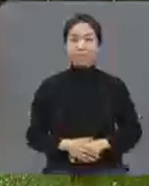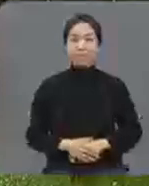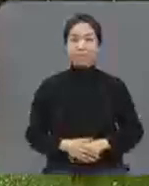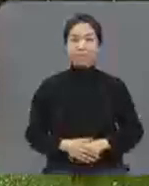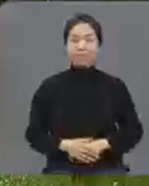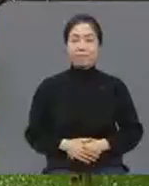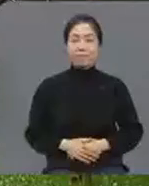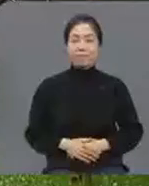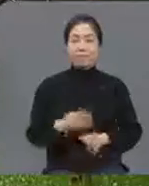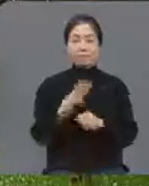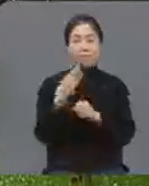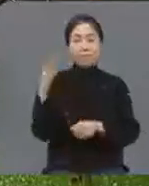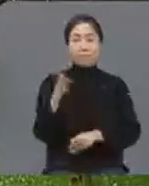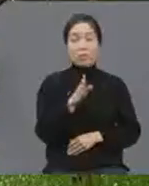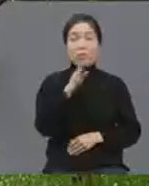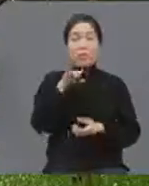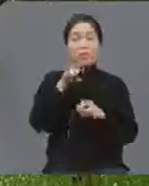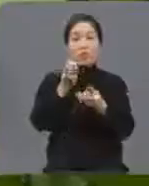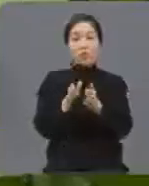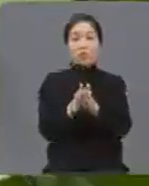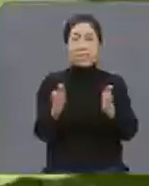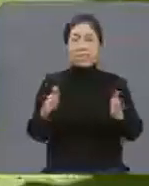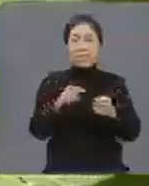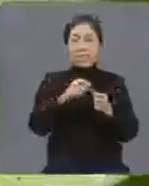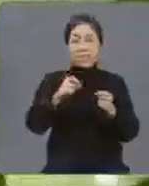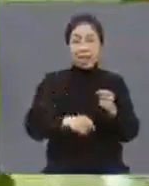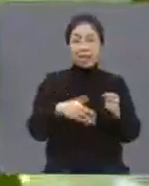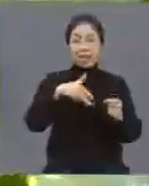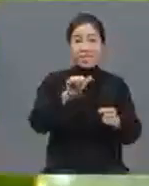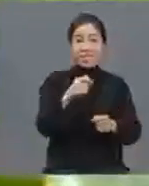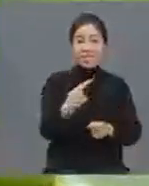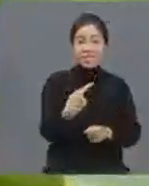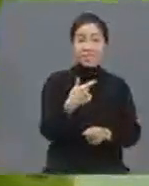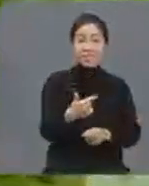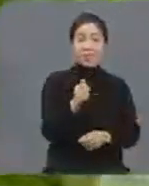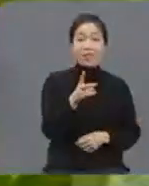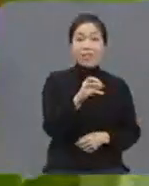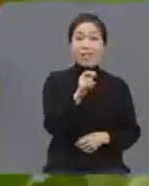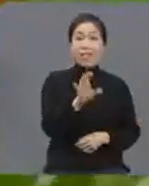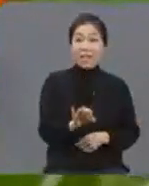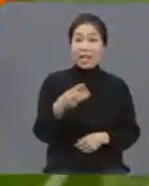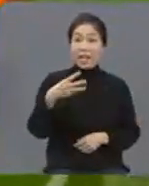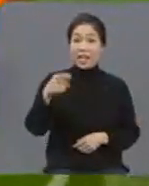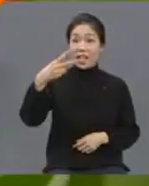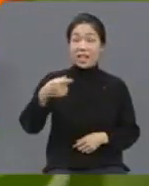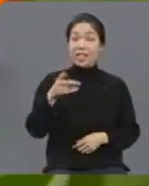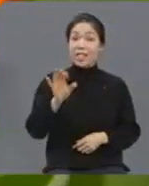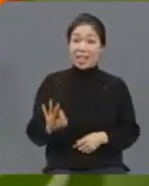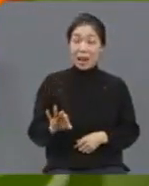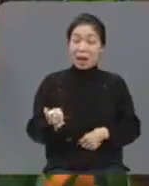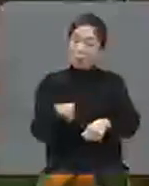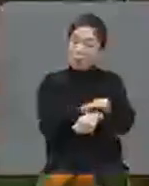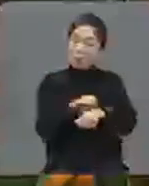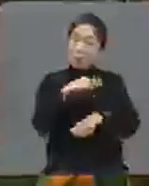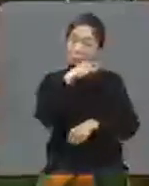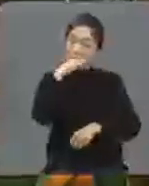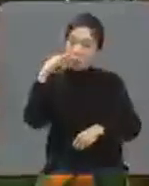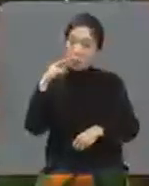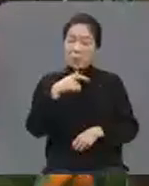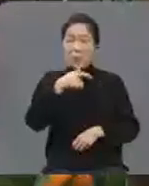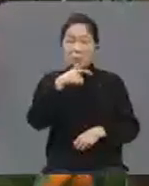3년 전부터 본격 출하를 시작한 장성군의 천과 레드 향입니다 특유의 상큼한 향과 과을가